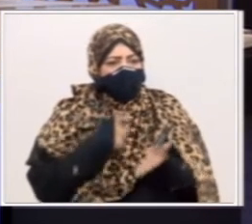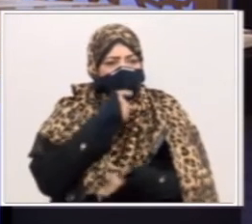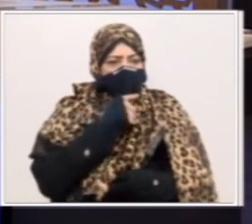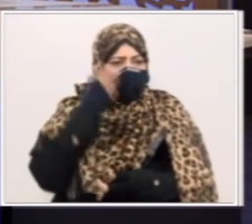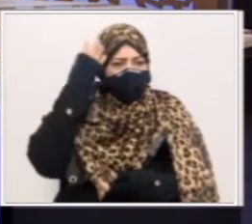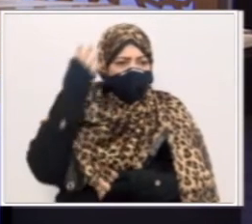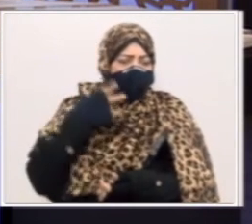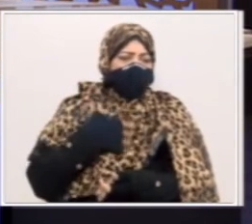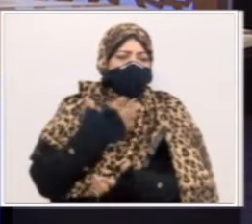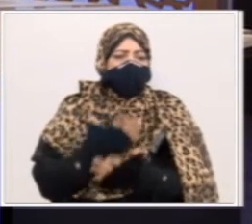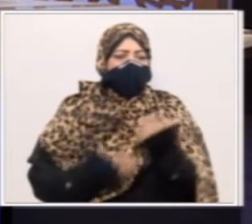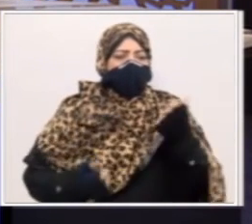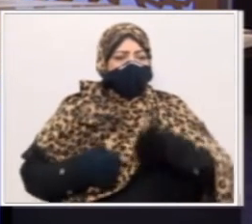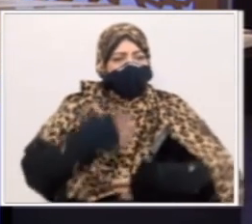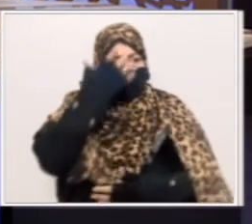تسمى ميراثا.